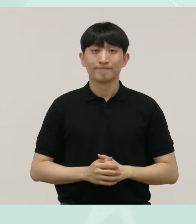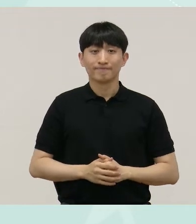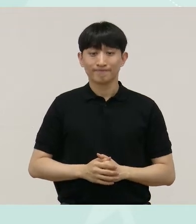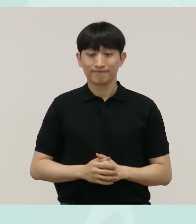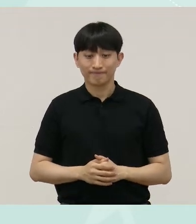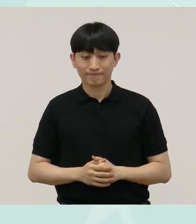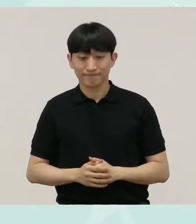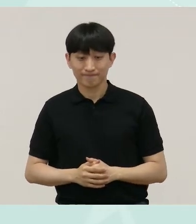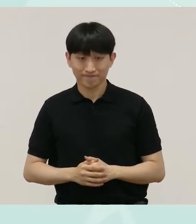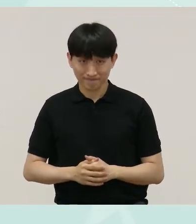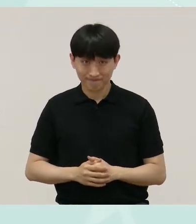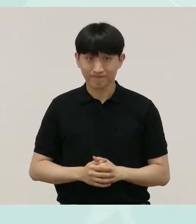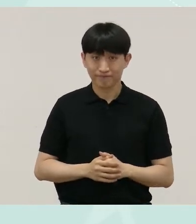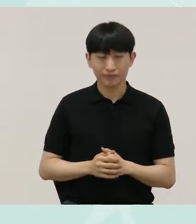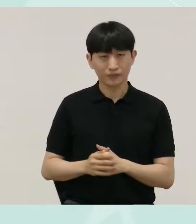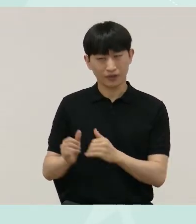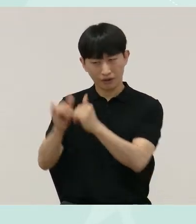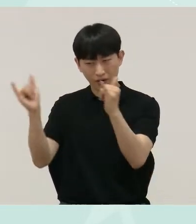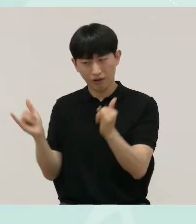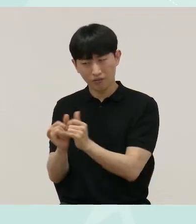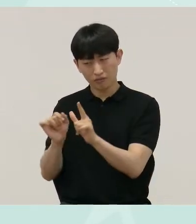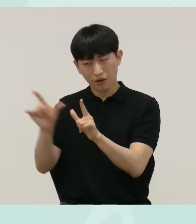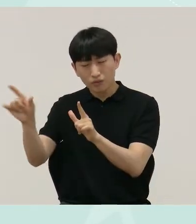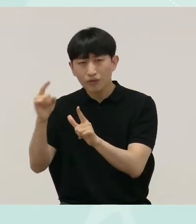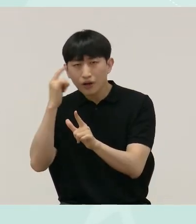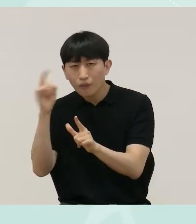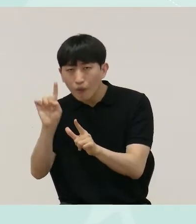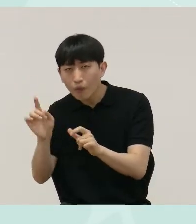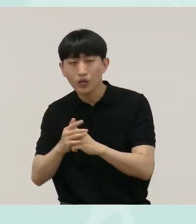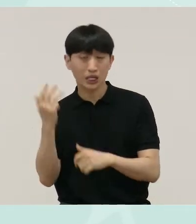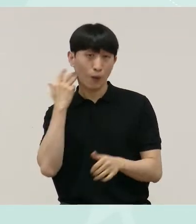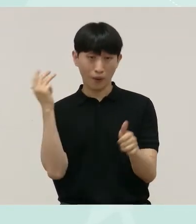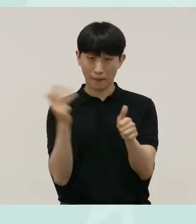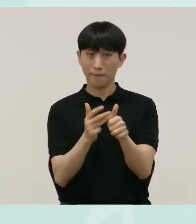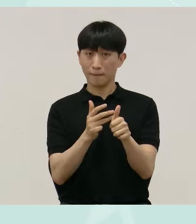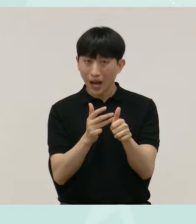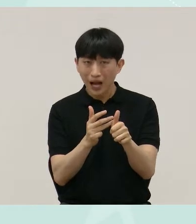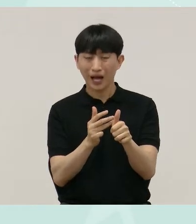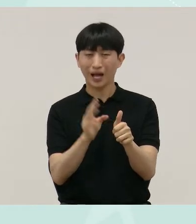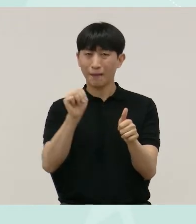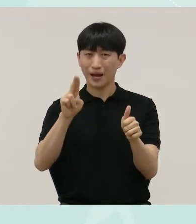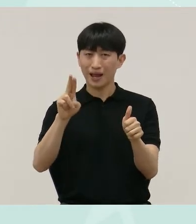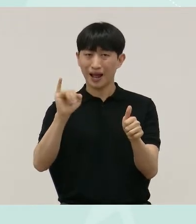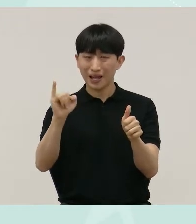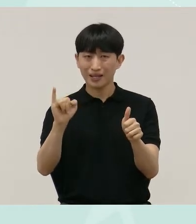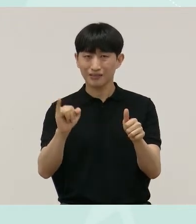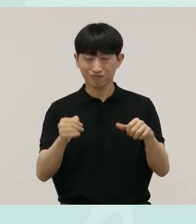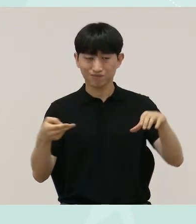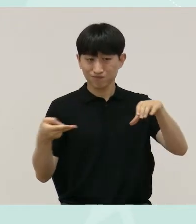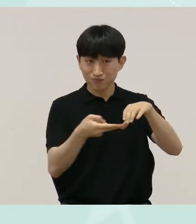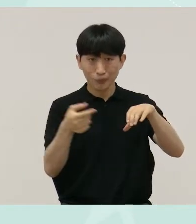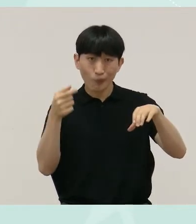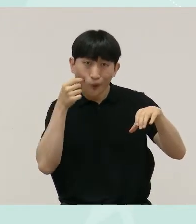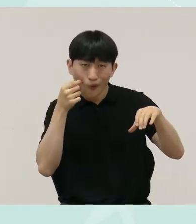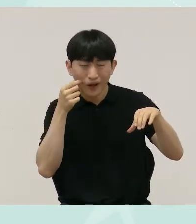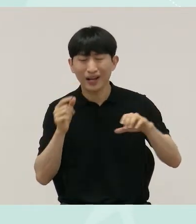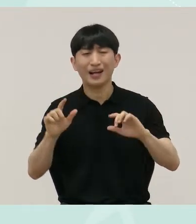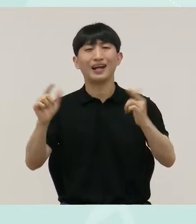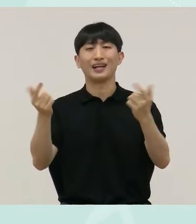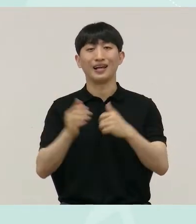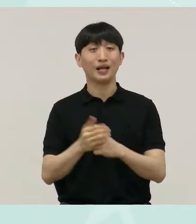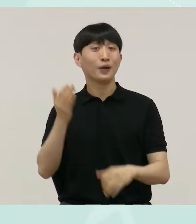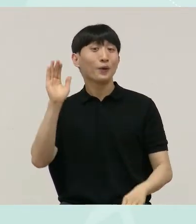네, 많은 분들이 인공화호 수술을 하게 되면 MRI를 못 찍는 게 아니냐라는 말씀을 하시는데요. 그렇지 않고요. 요사이 각 회사에서 나온